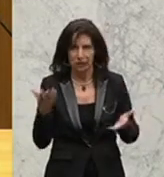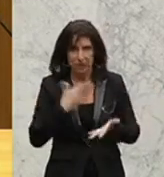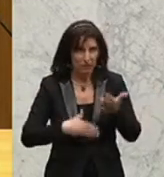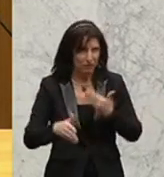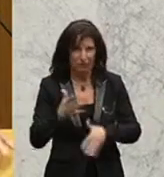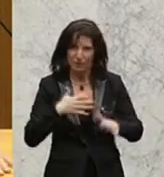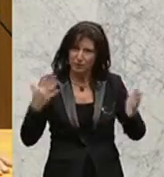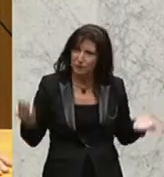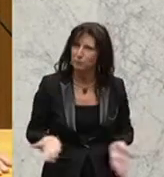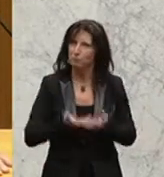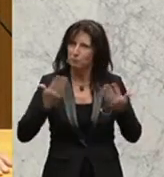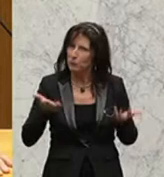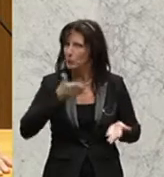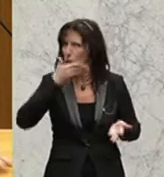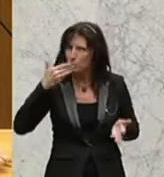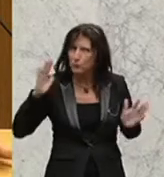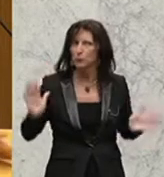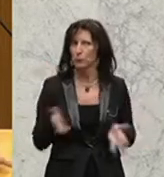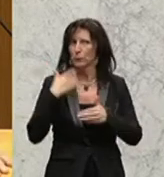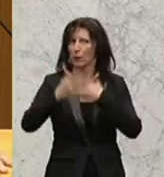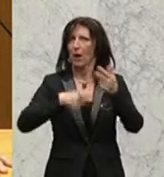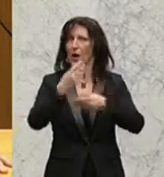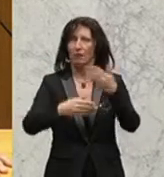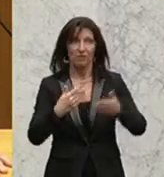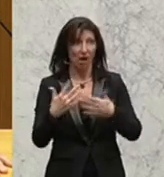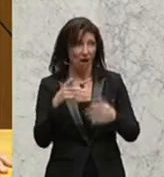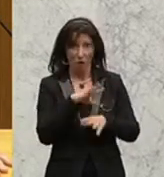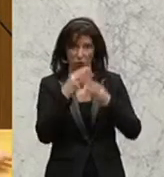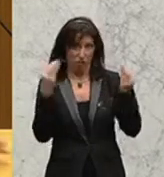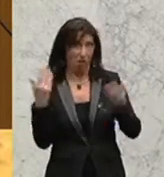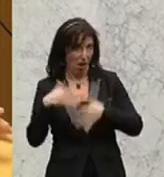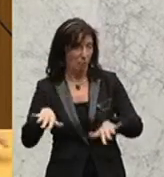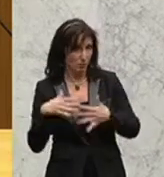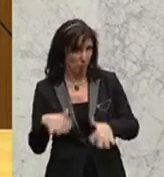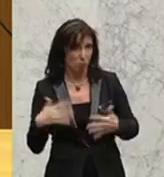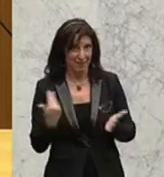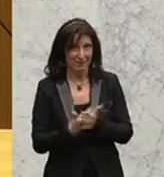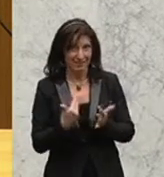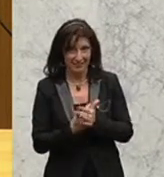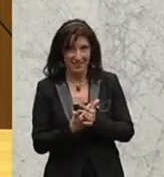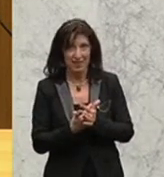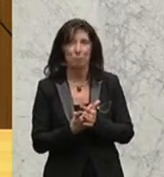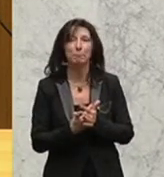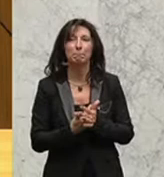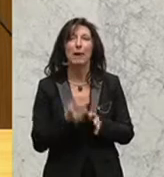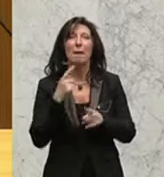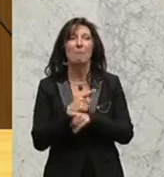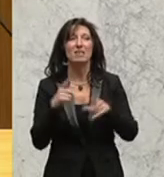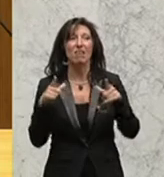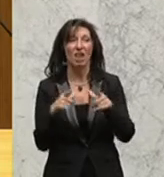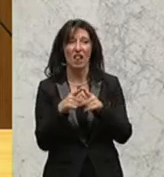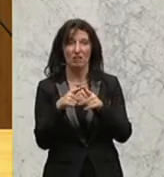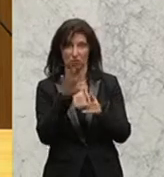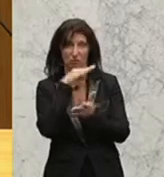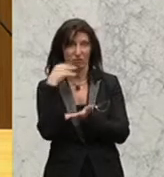und die Arbeitslosigkeit hoch ist. Deswegen hat es hohe Kosten für passive Leistungen und es